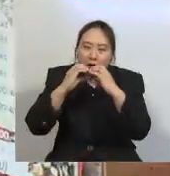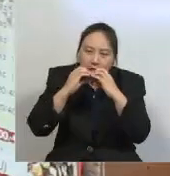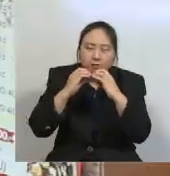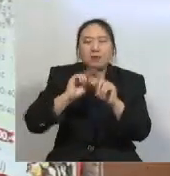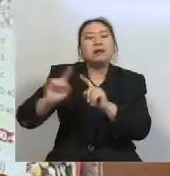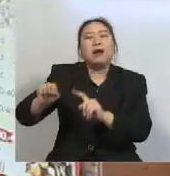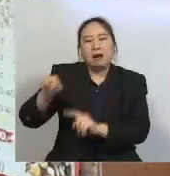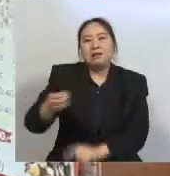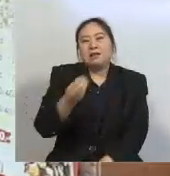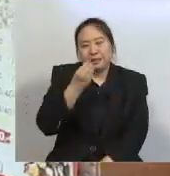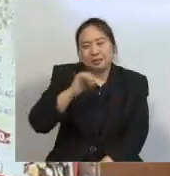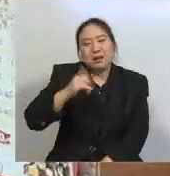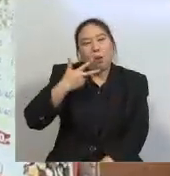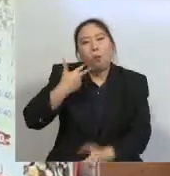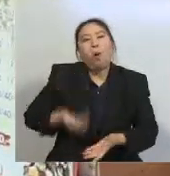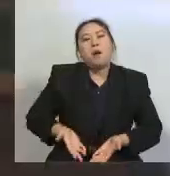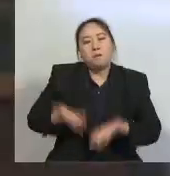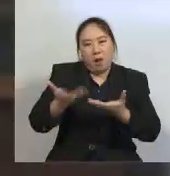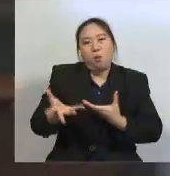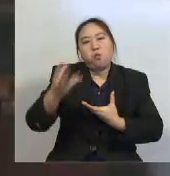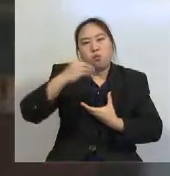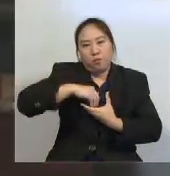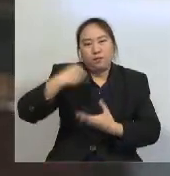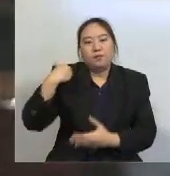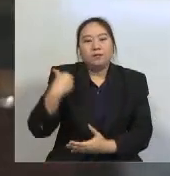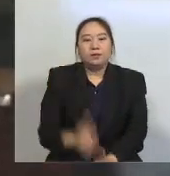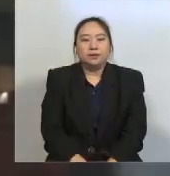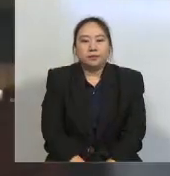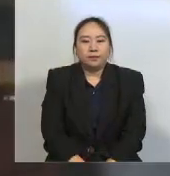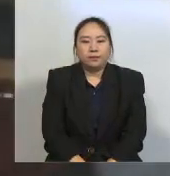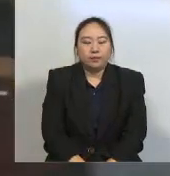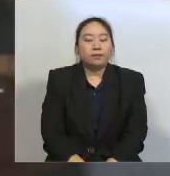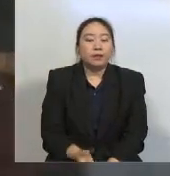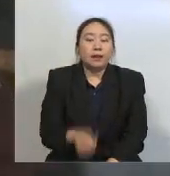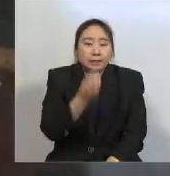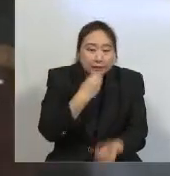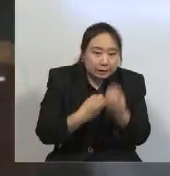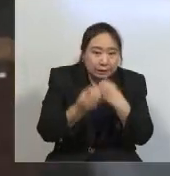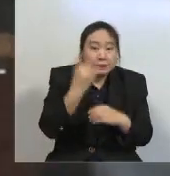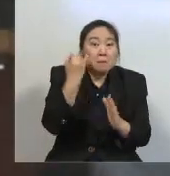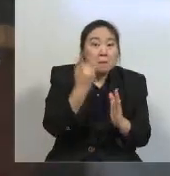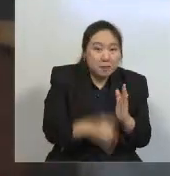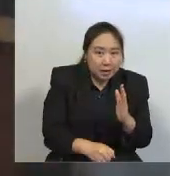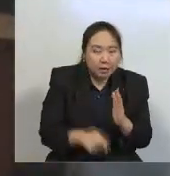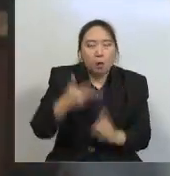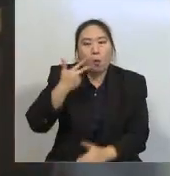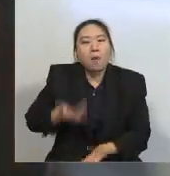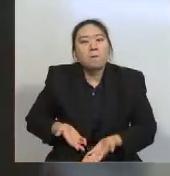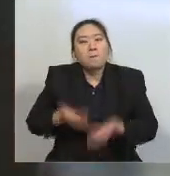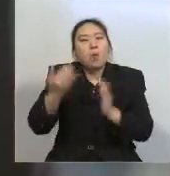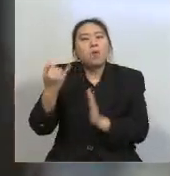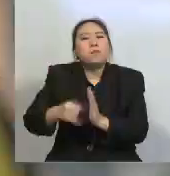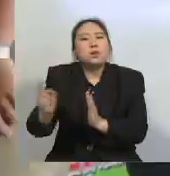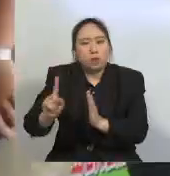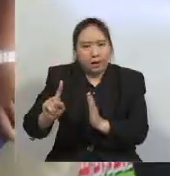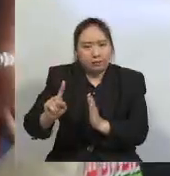โอกาสที่จะเป็นเบาหวานมากขึ้น นอกจากการรับประทานอาหารแล้วสาเหตุการเกิดโรคเบาหวานอาจเกิดจากปั